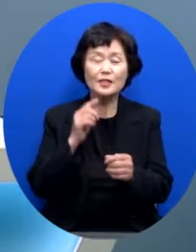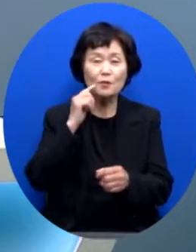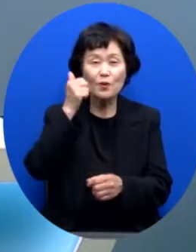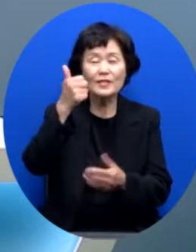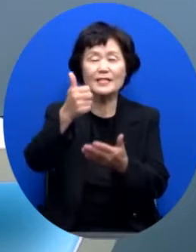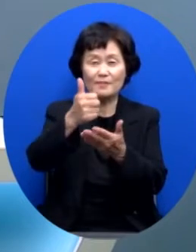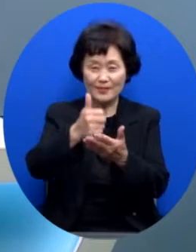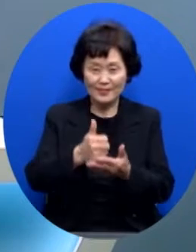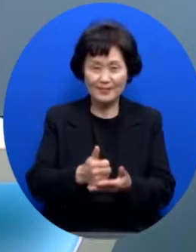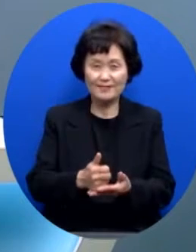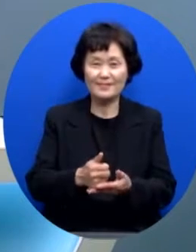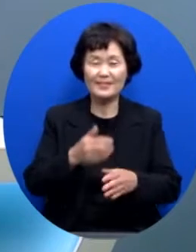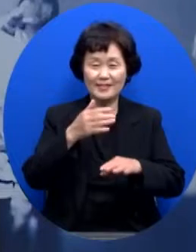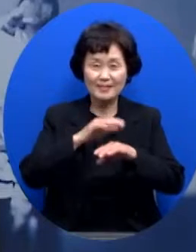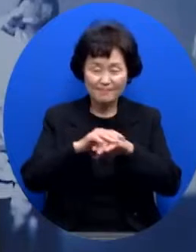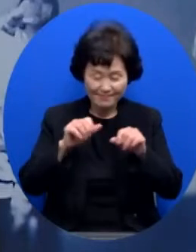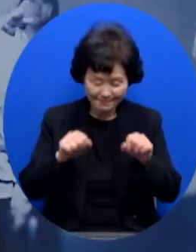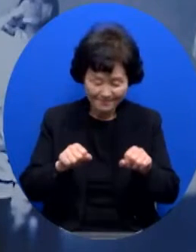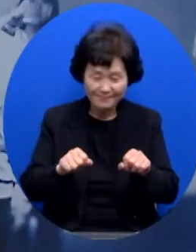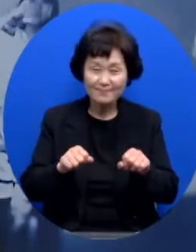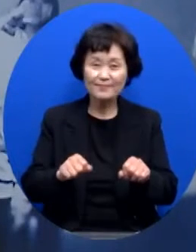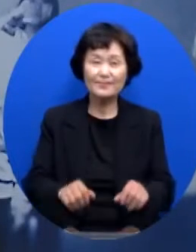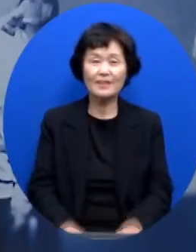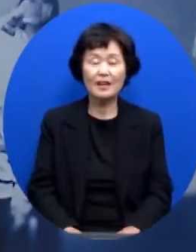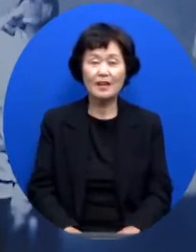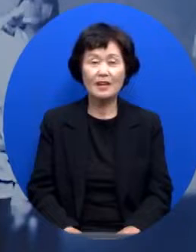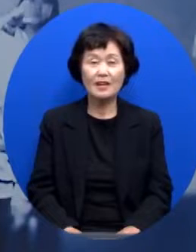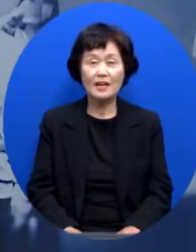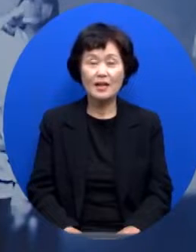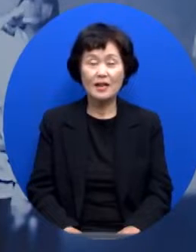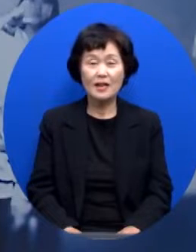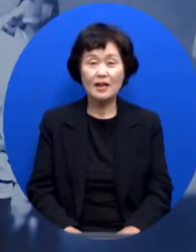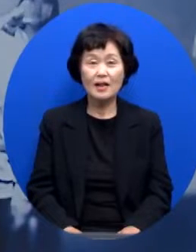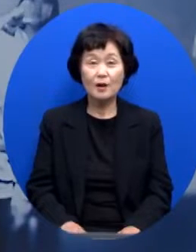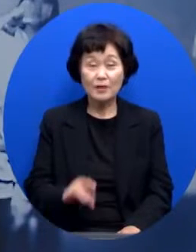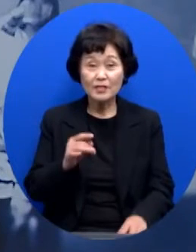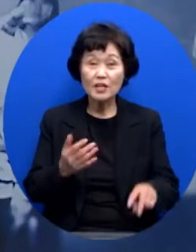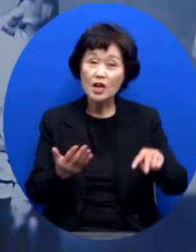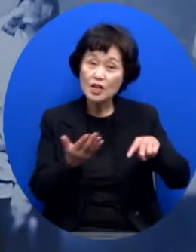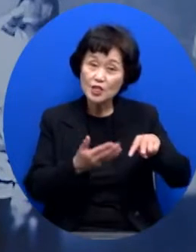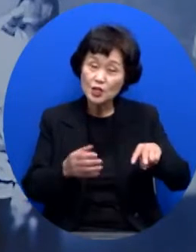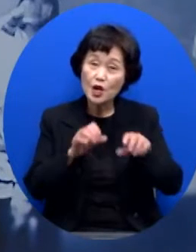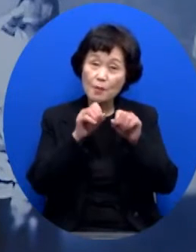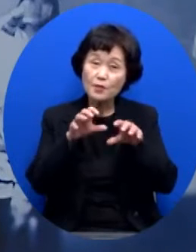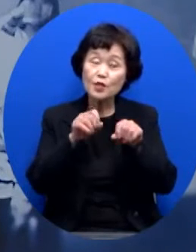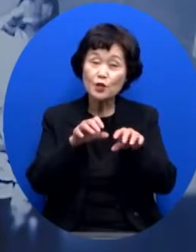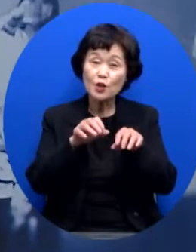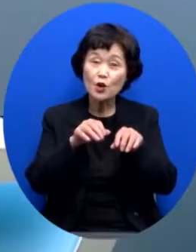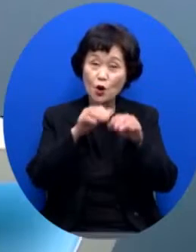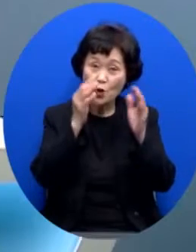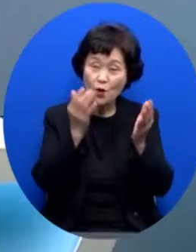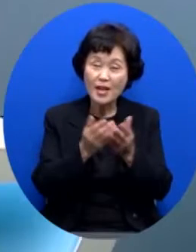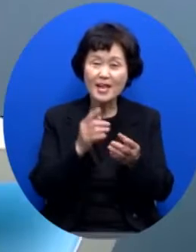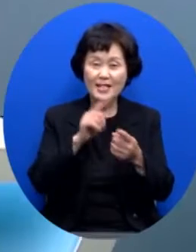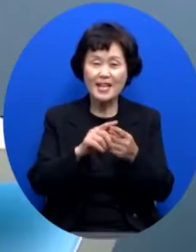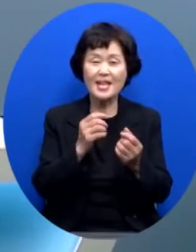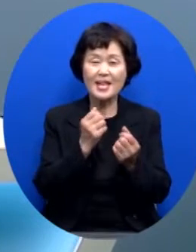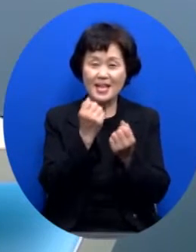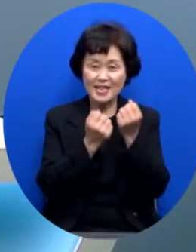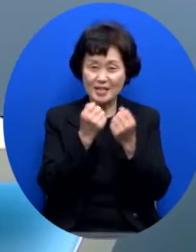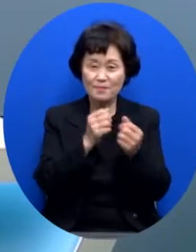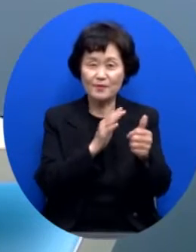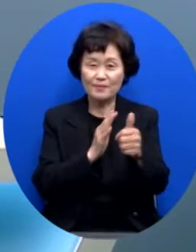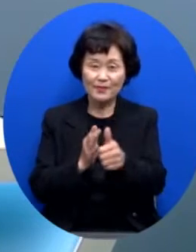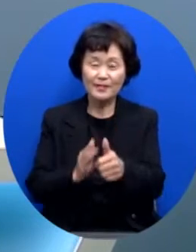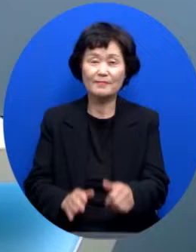안녕하십니까. 네, 목사님. 먼저 시청자들께 실로암 선교회가 어떤 선교회인지 소개 부탁드리겠습니다. 예, 저희